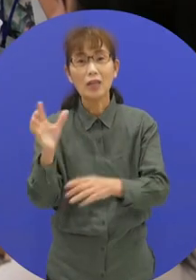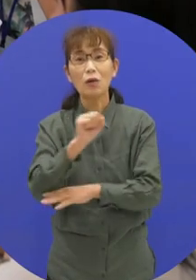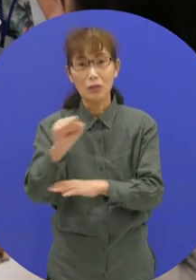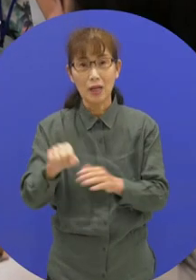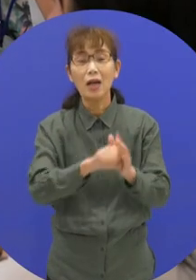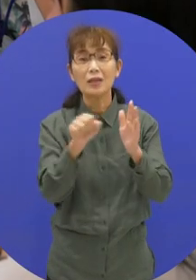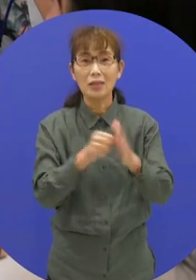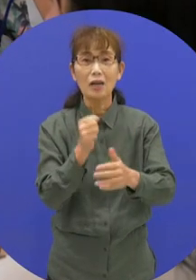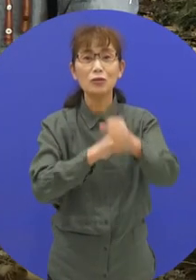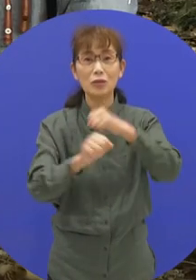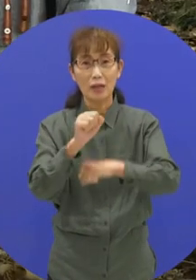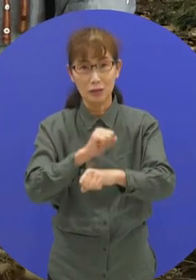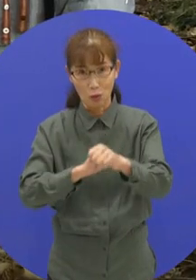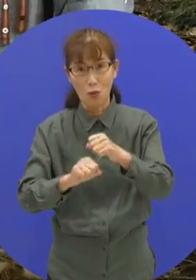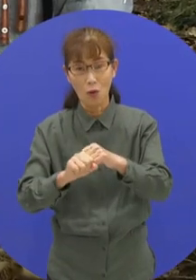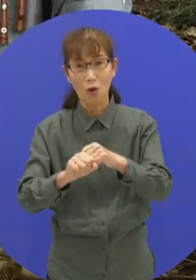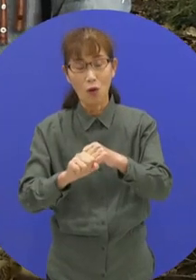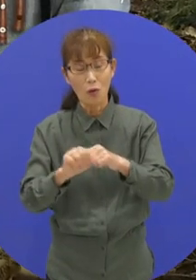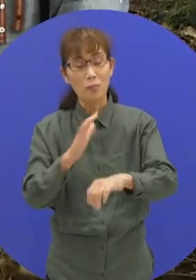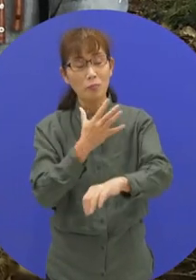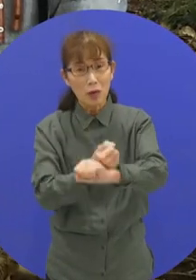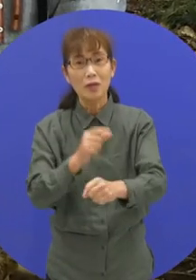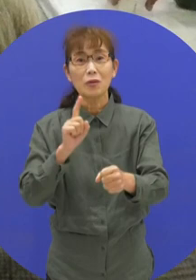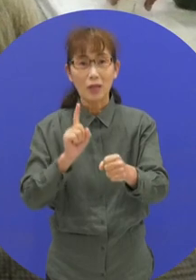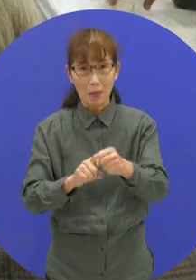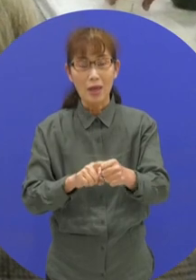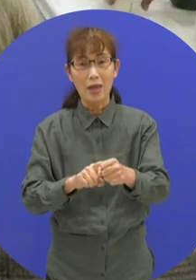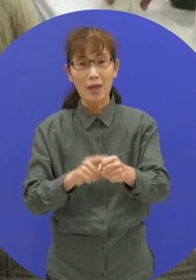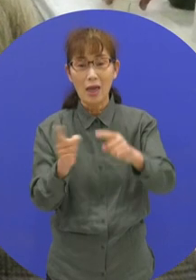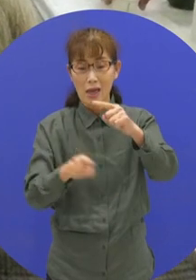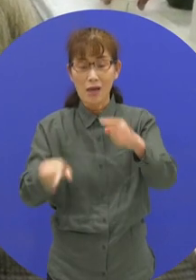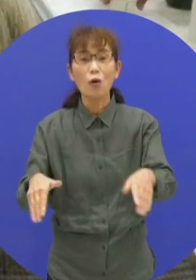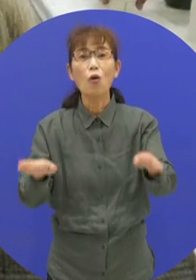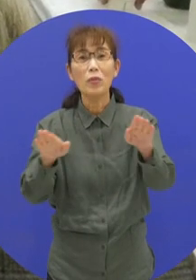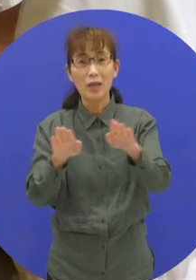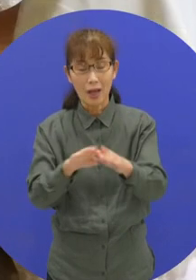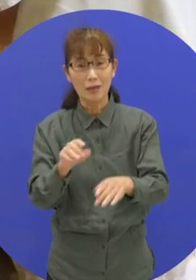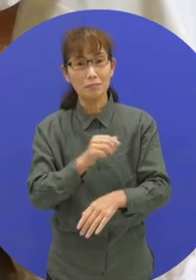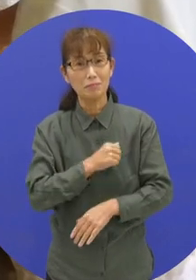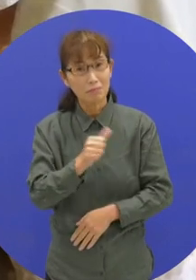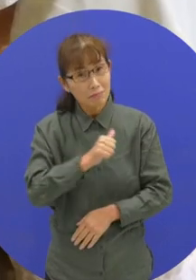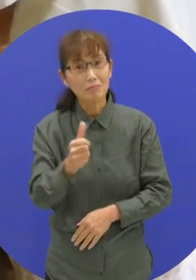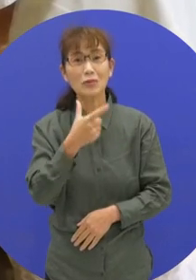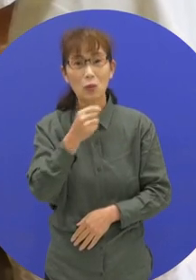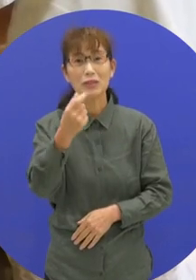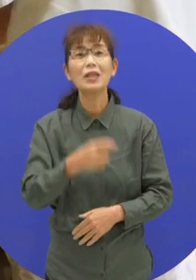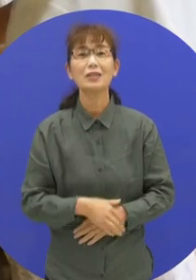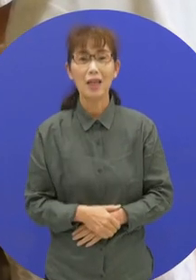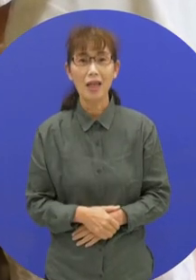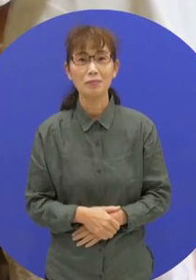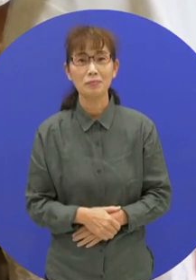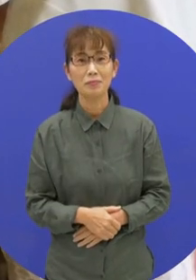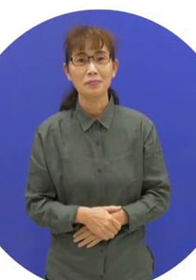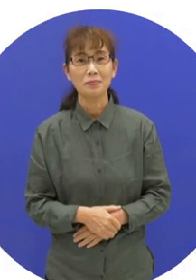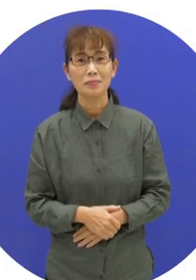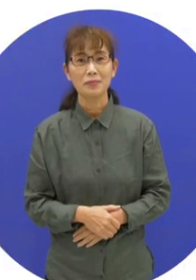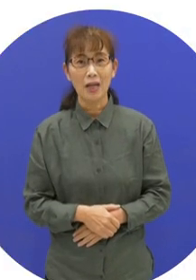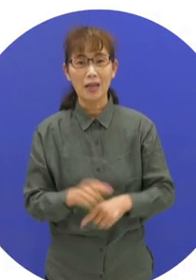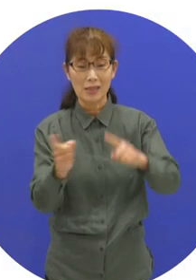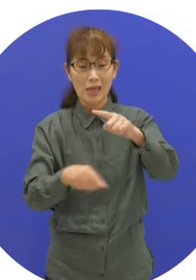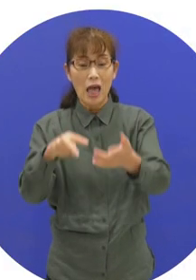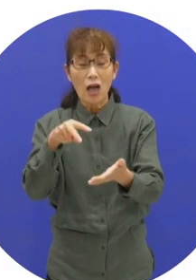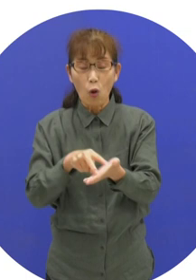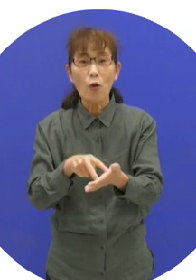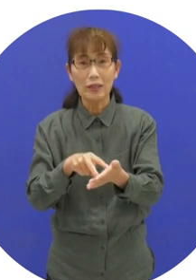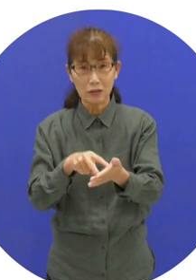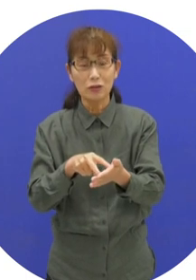に合った講座やサークル活動を見つけていただくなど公民館を積極的に利用していただきたいですね。 公立公